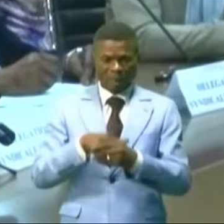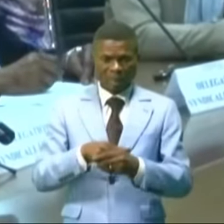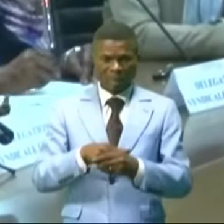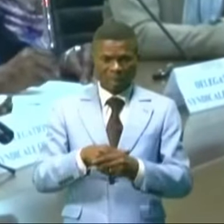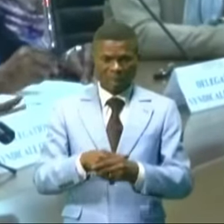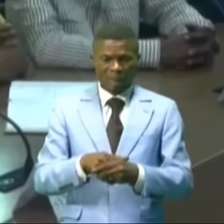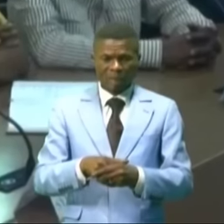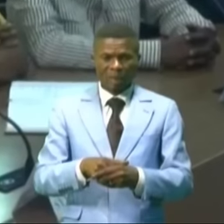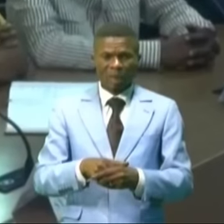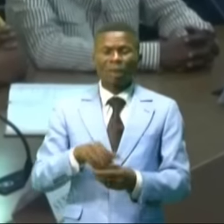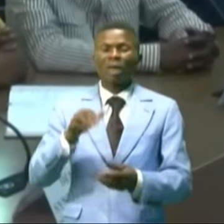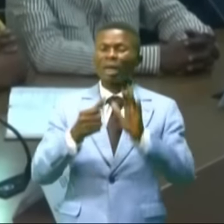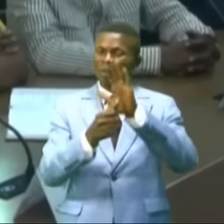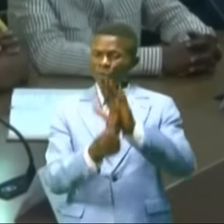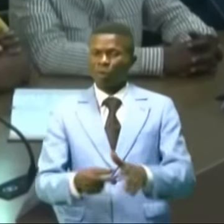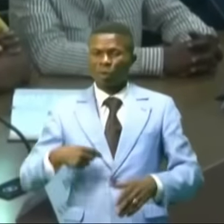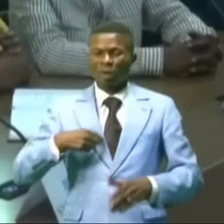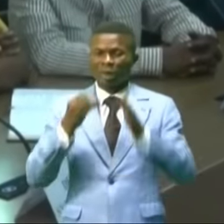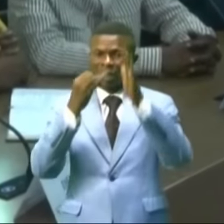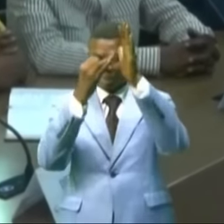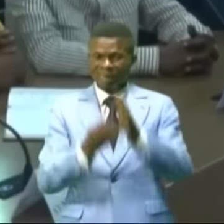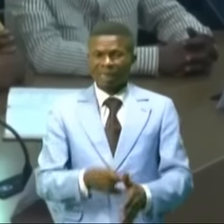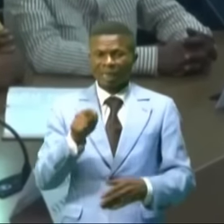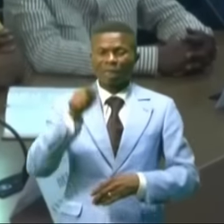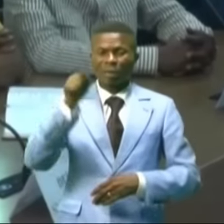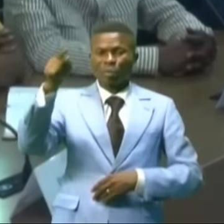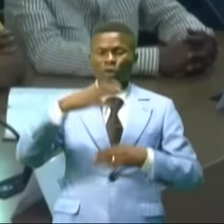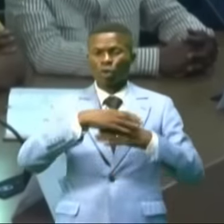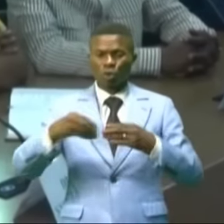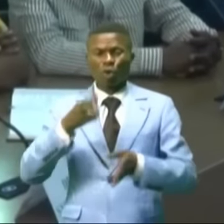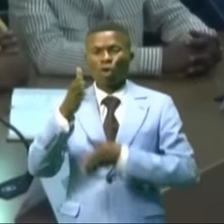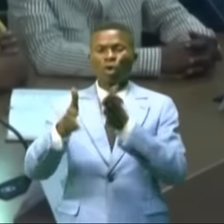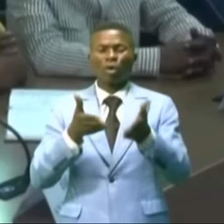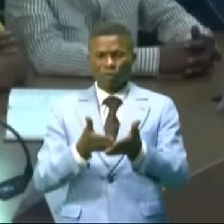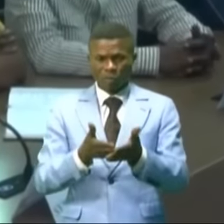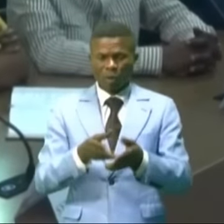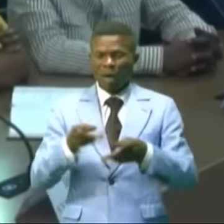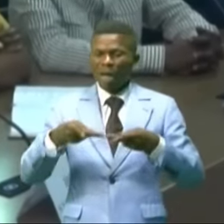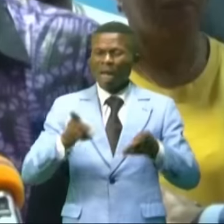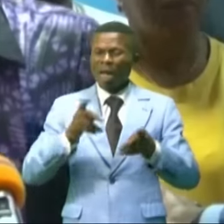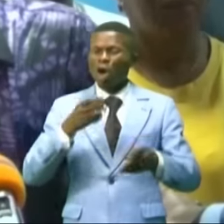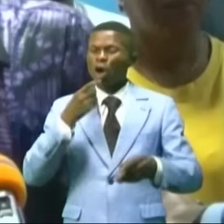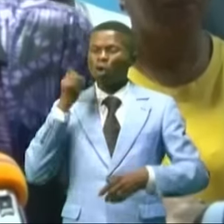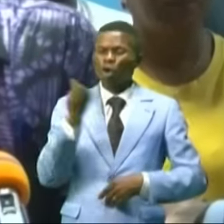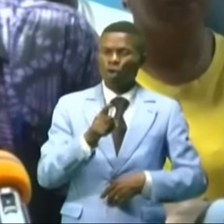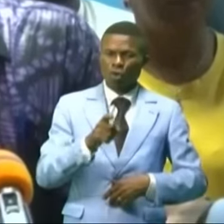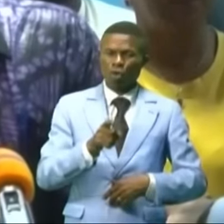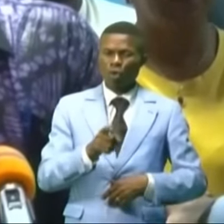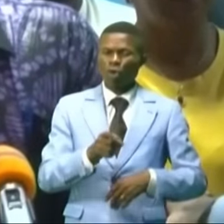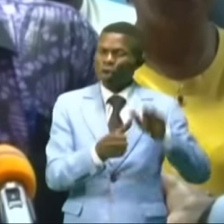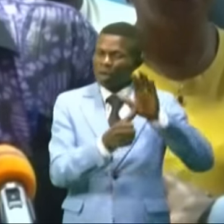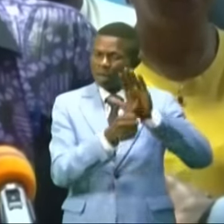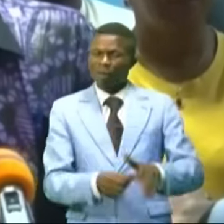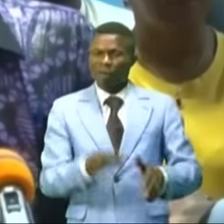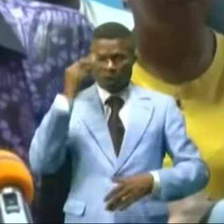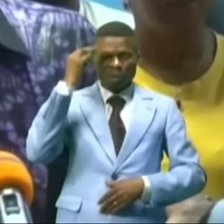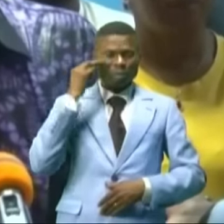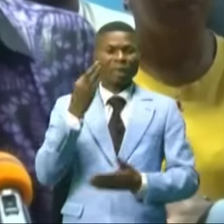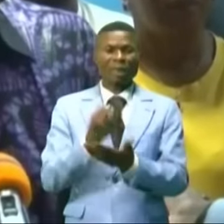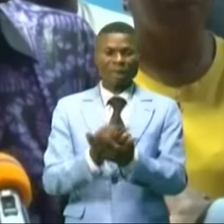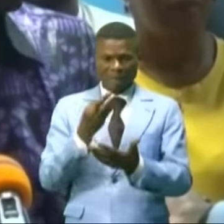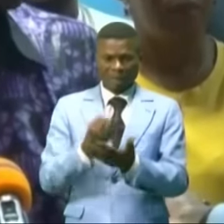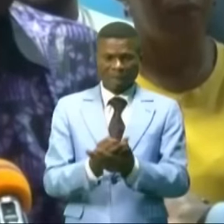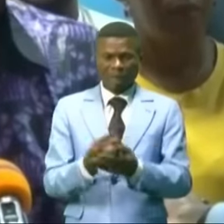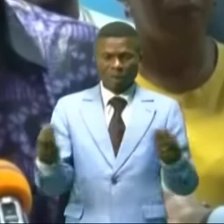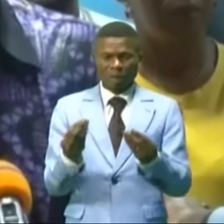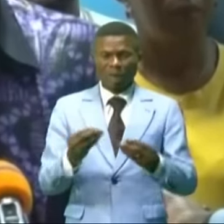de 2,7 millions et plusieurs accords et décisions du chef de l'État gelés par le ministre des Finances, c'est ce qui